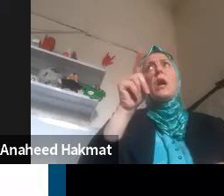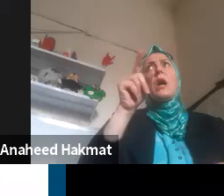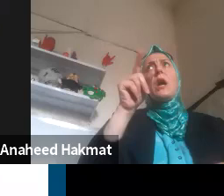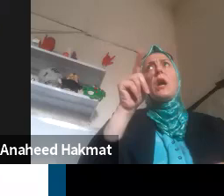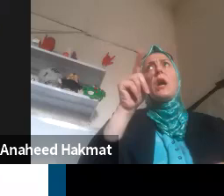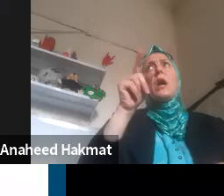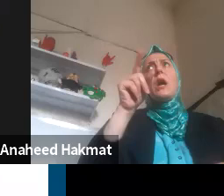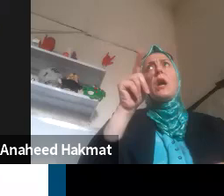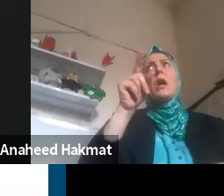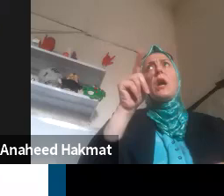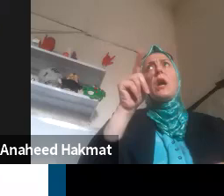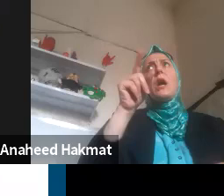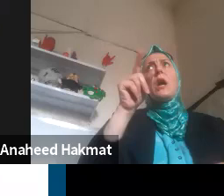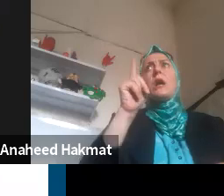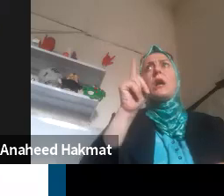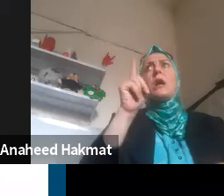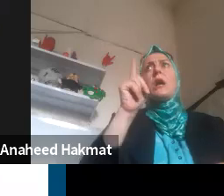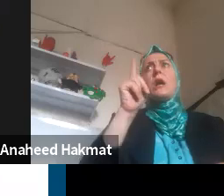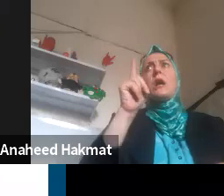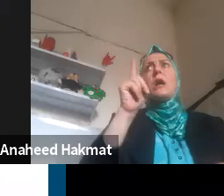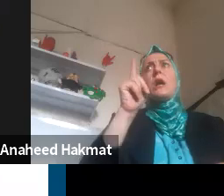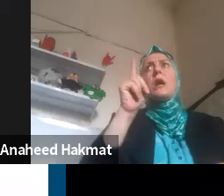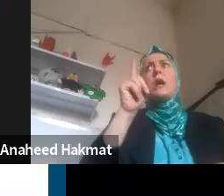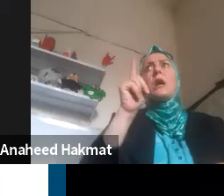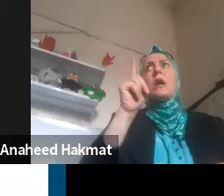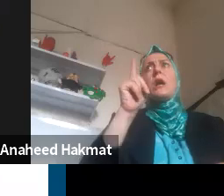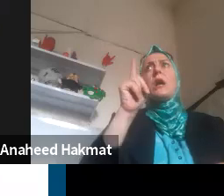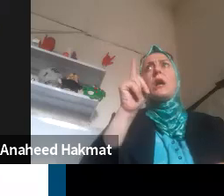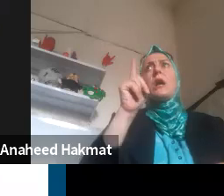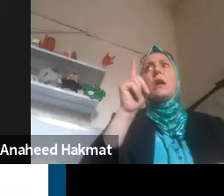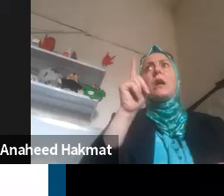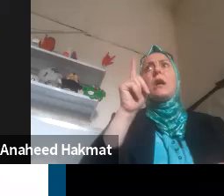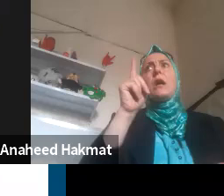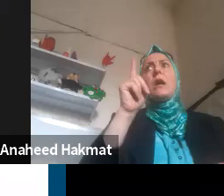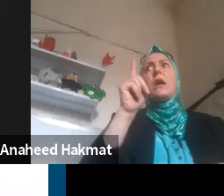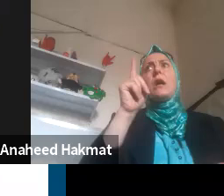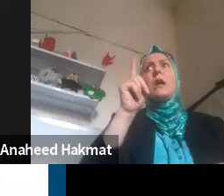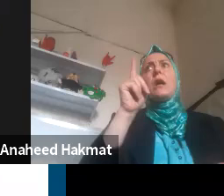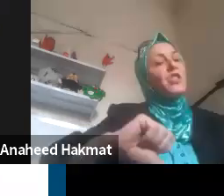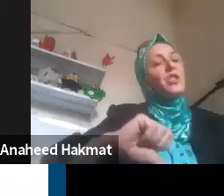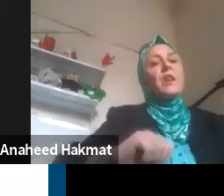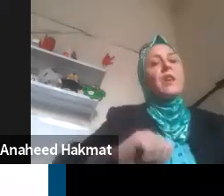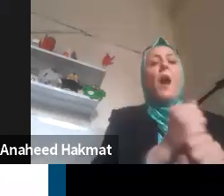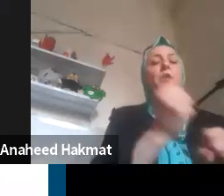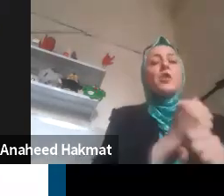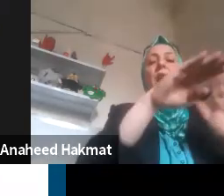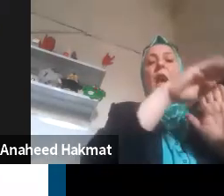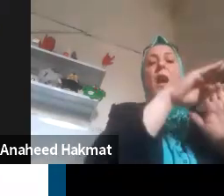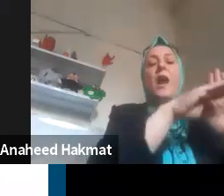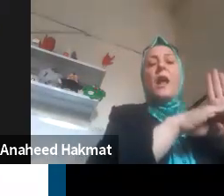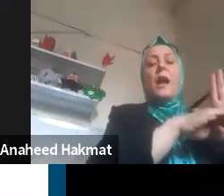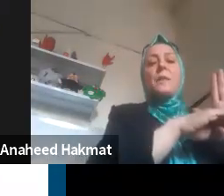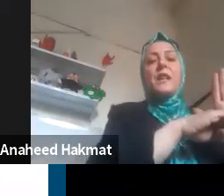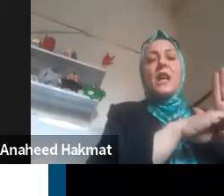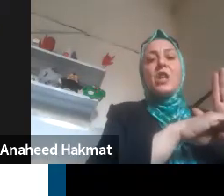اتباع نهج الشامل، أهم شيء نكون نحن عم نشتغل على نهج يكون قادر متعدد القطاعات